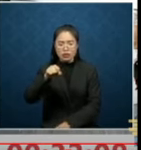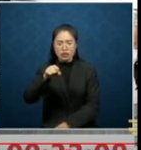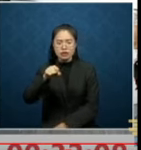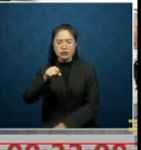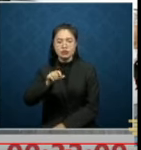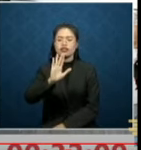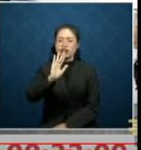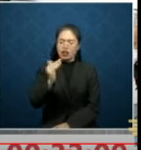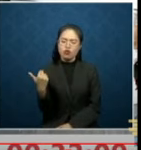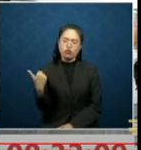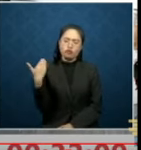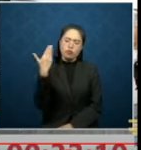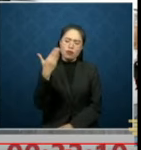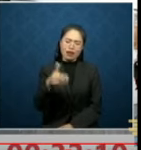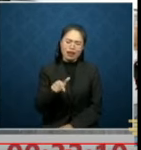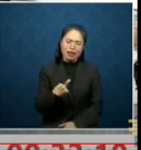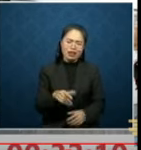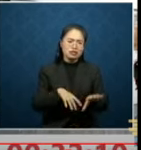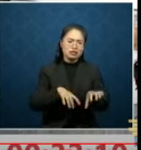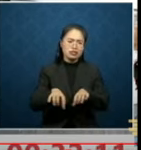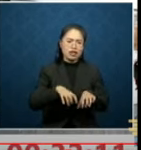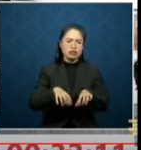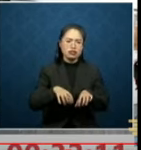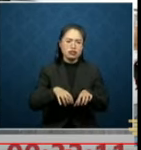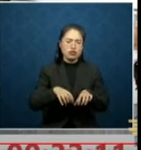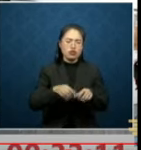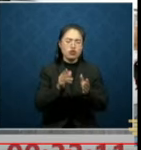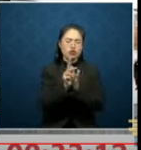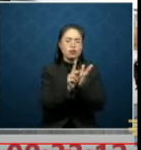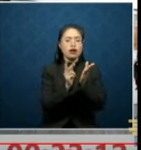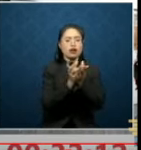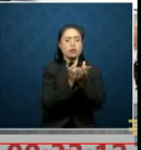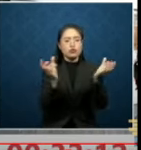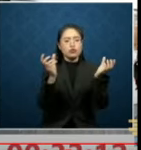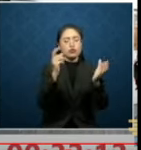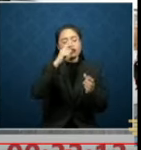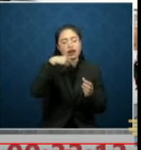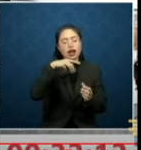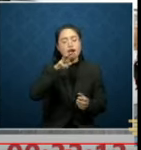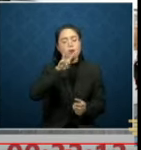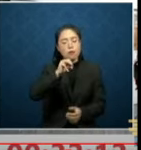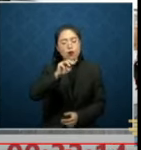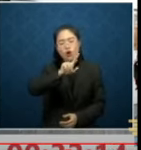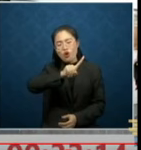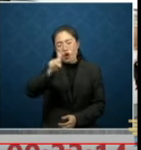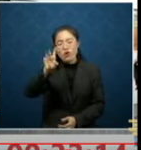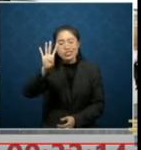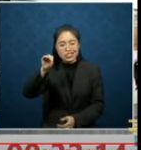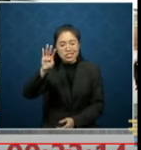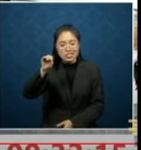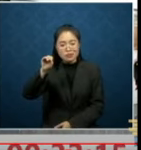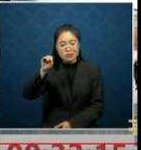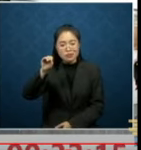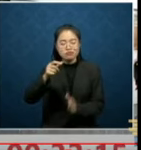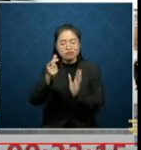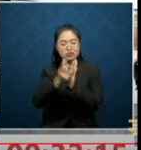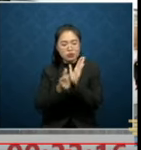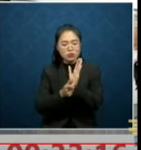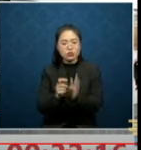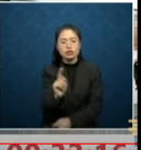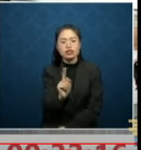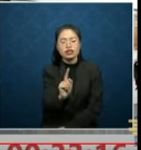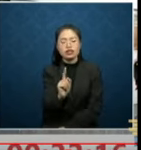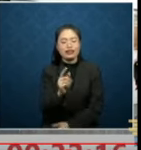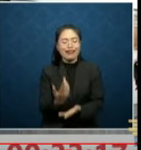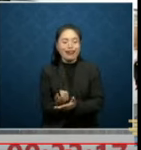จากนี้การจ่ายเงินแผ่นดินก็เหมือนกันครับรัฐธรรมนูญแห่งราชอาณาจักรไทยมาตรา140เนี่ยเขากำหนดไว้อย่างนี้นะครับ